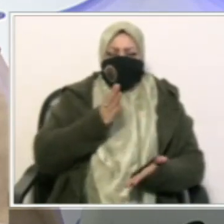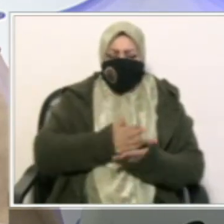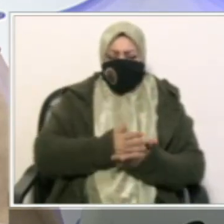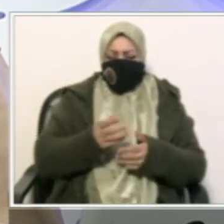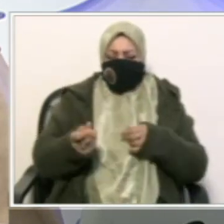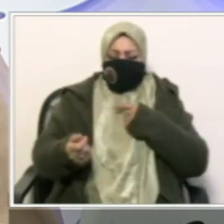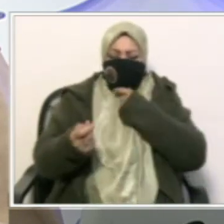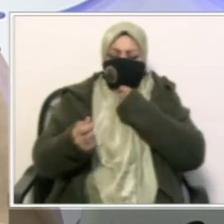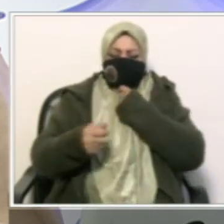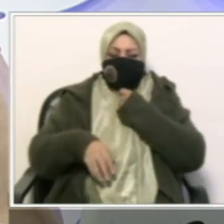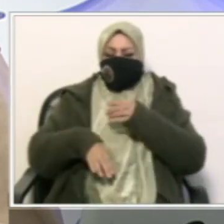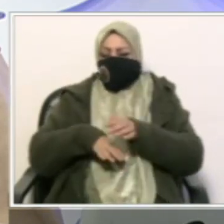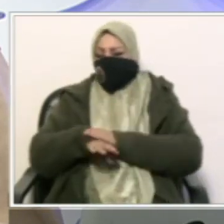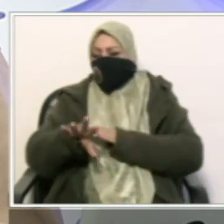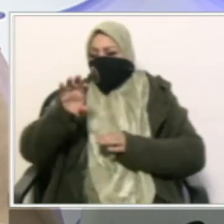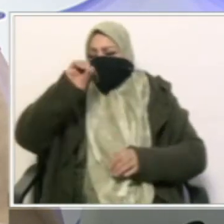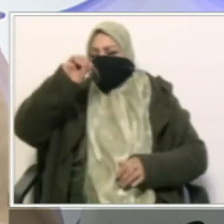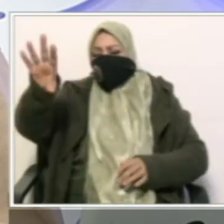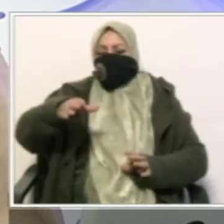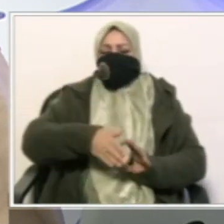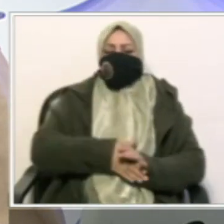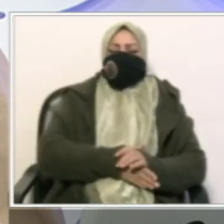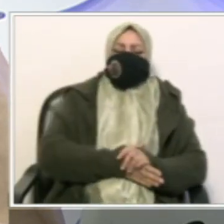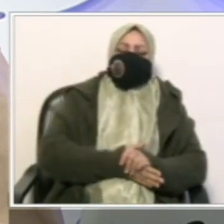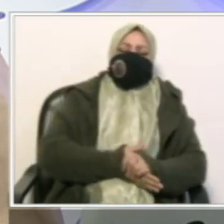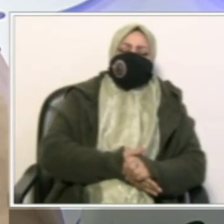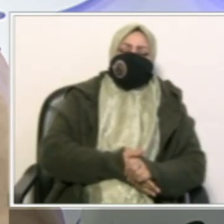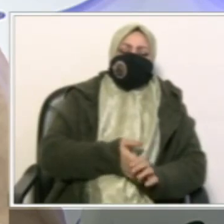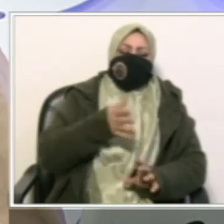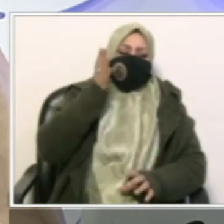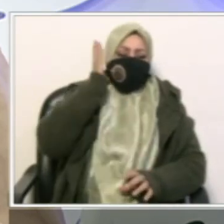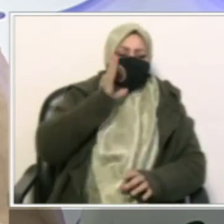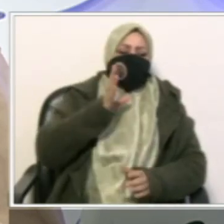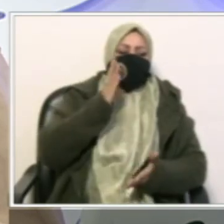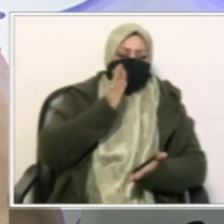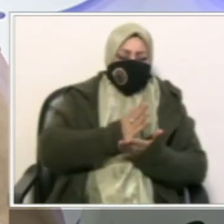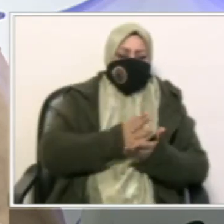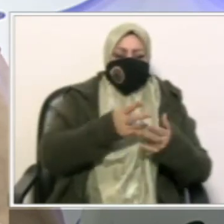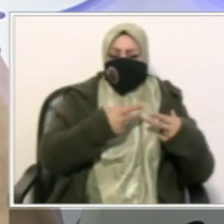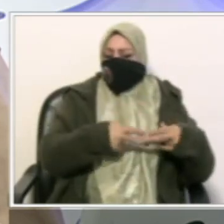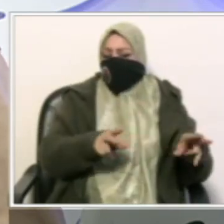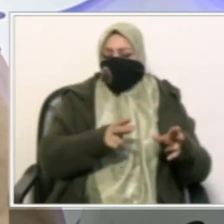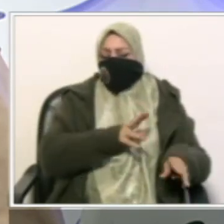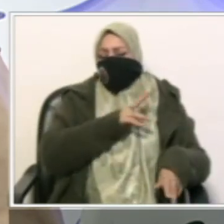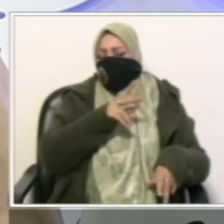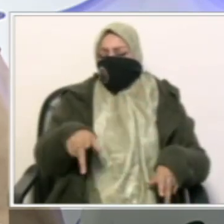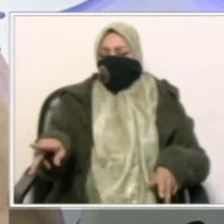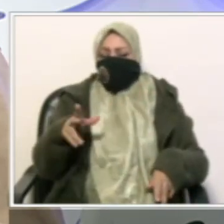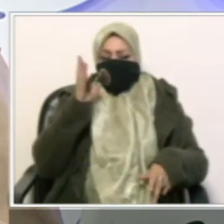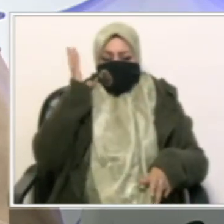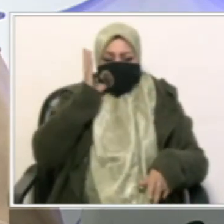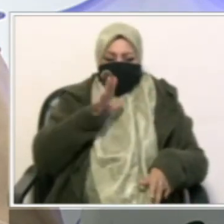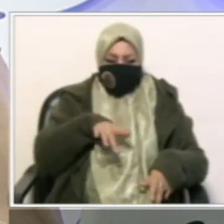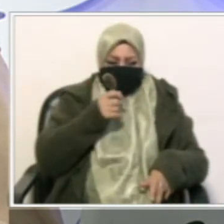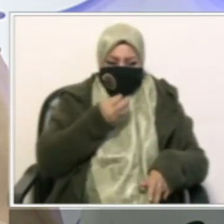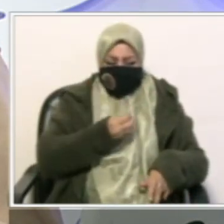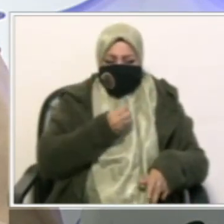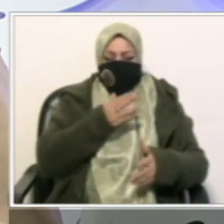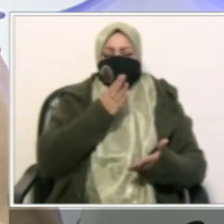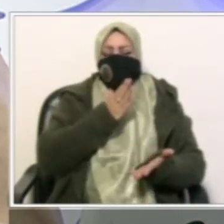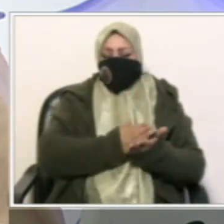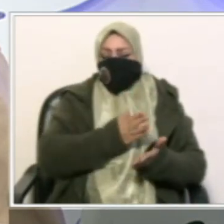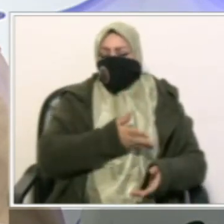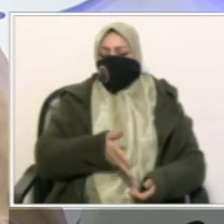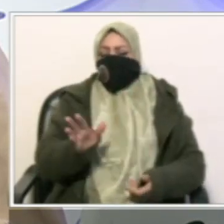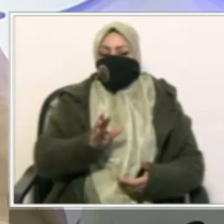قطع الصلاة من أجل إنقاذ المال الذي له بال. وأنت تصلي واحد دخل المحل متاعك بيسرق لك جر متاعك